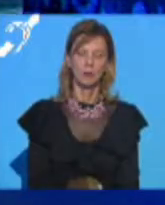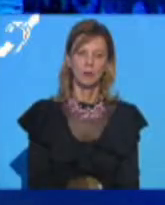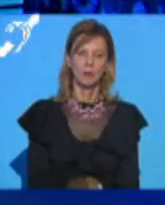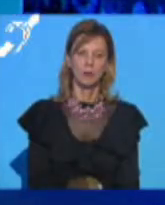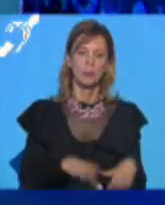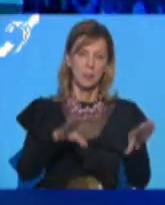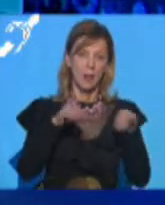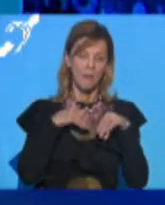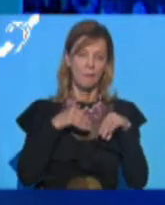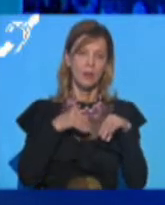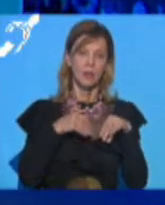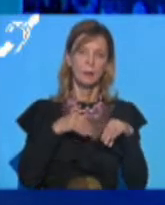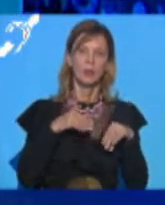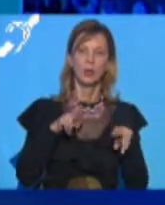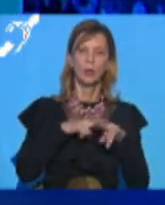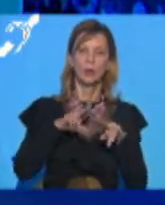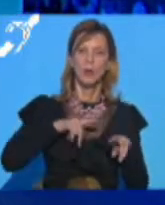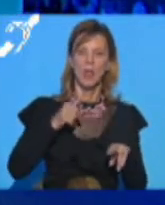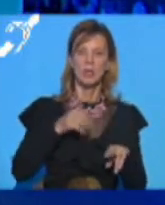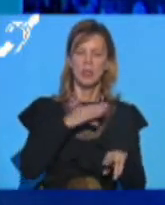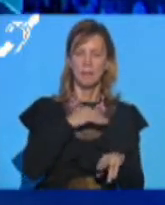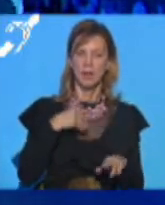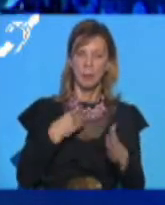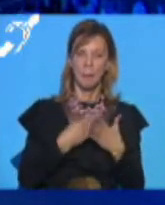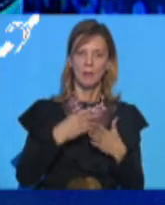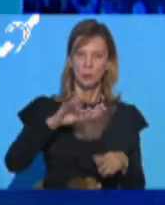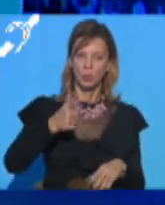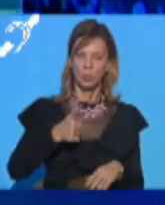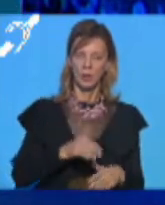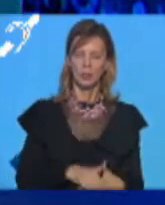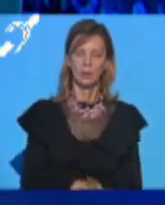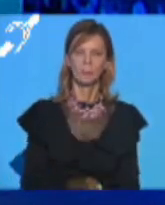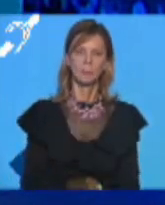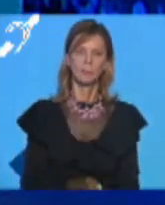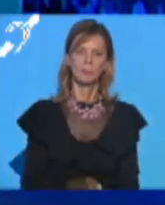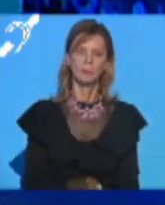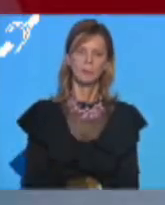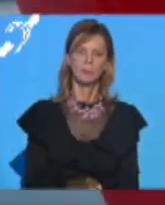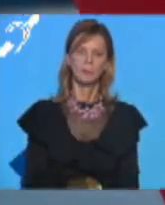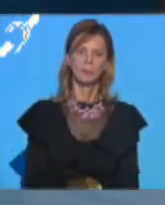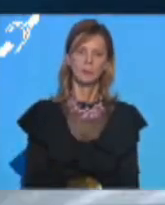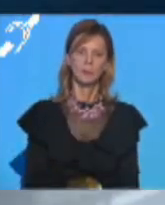Să aflăm acum și ce ne rezervă vremea pentru mâine. Urmează rubrica Meteo.